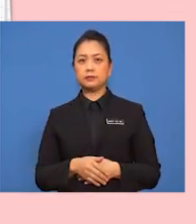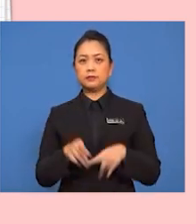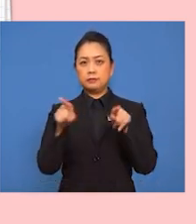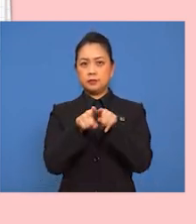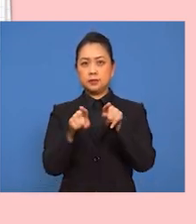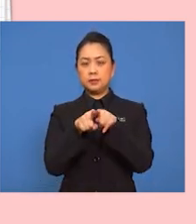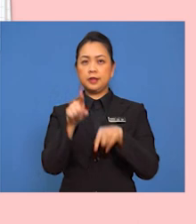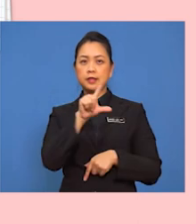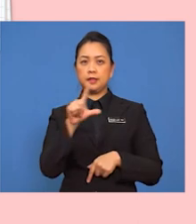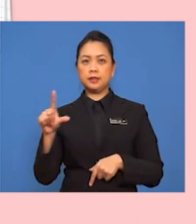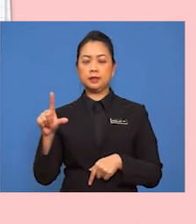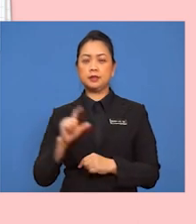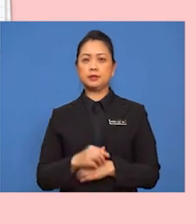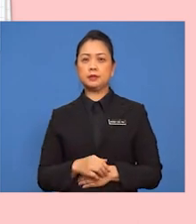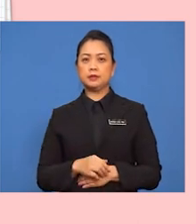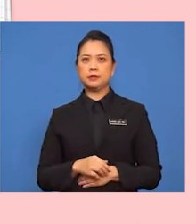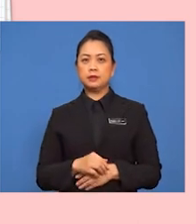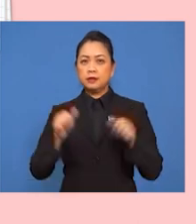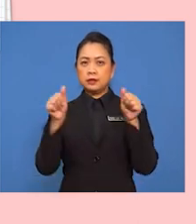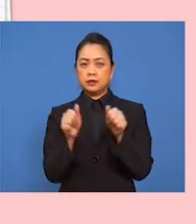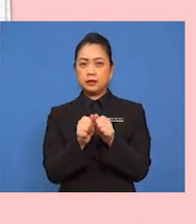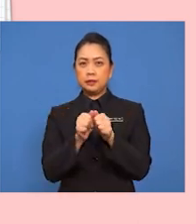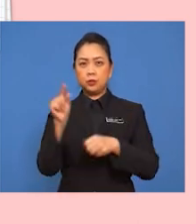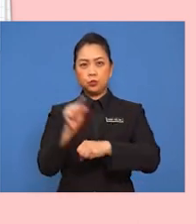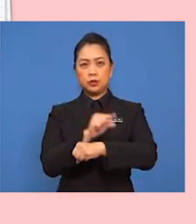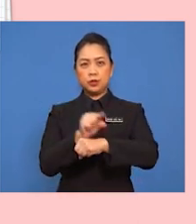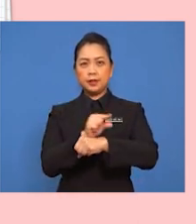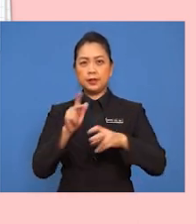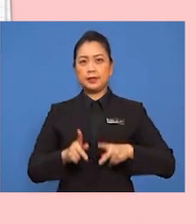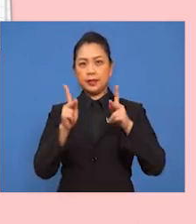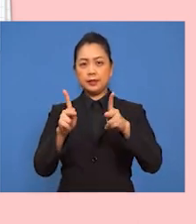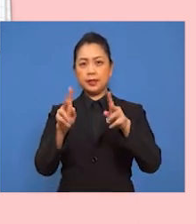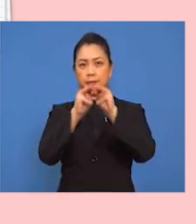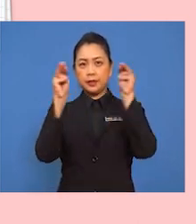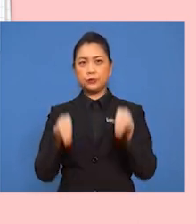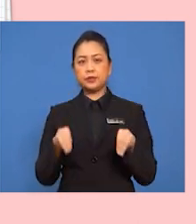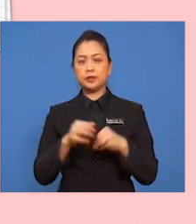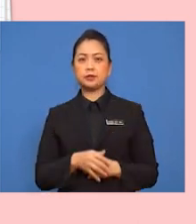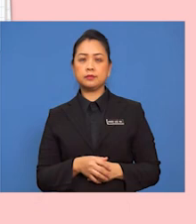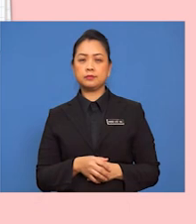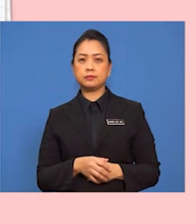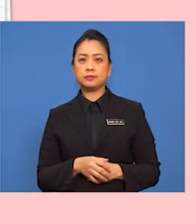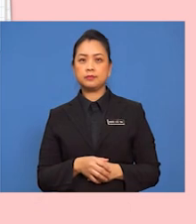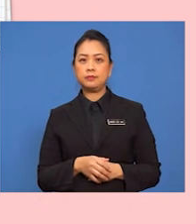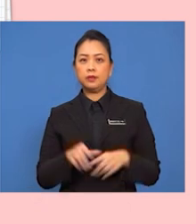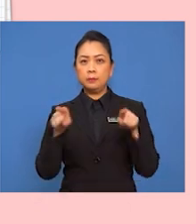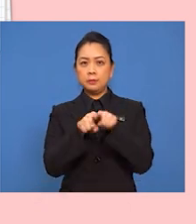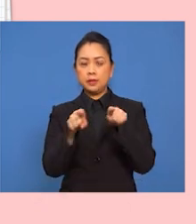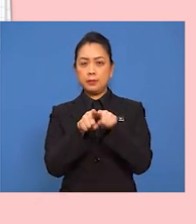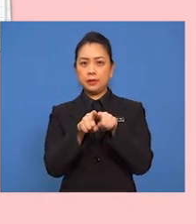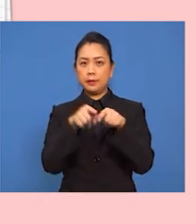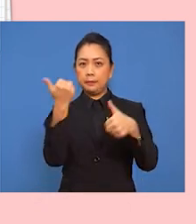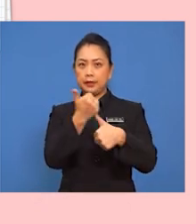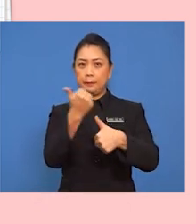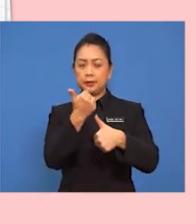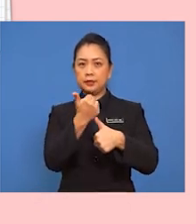persamaan linia serentak dengan menggunakan kaedah matriks Persamaan